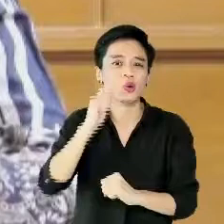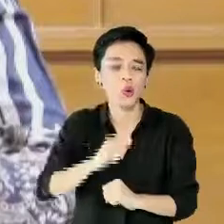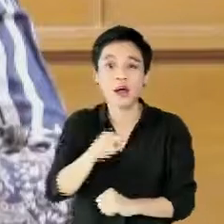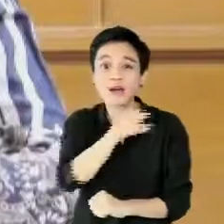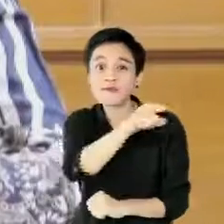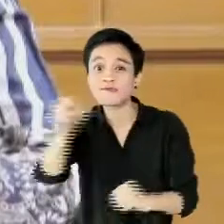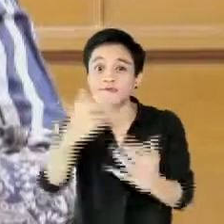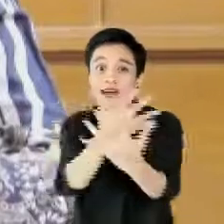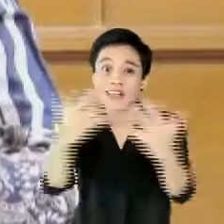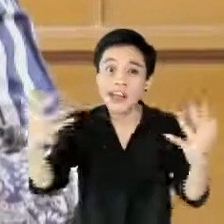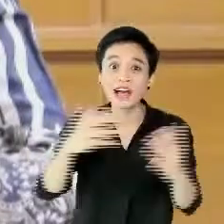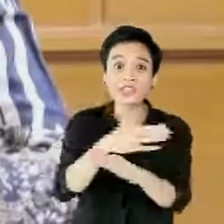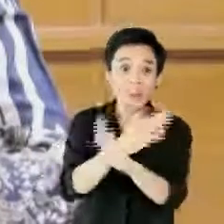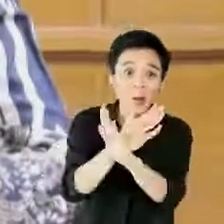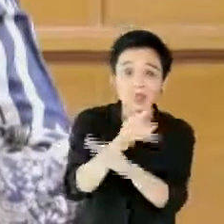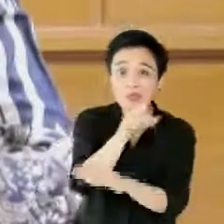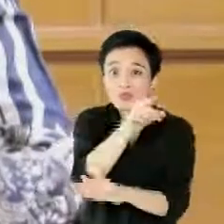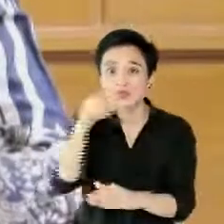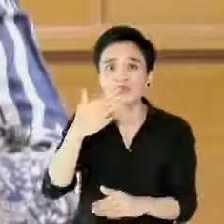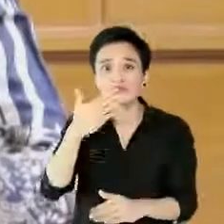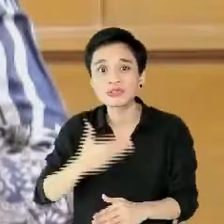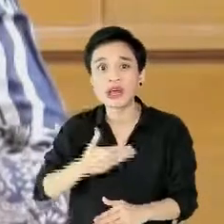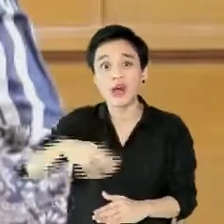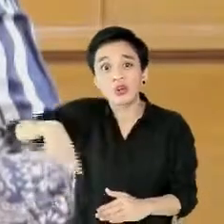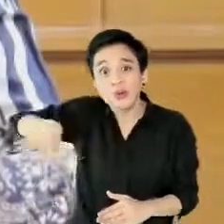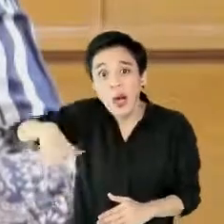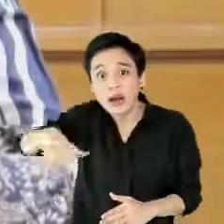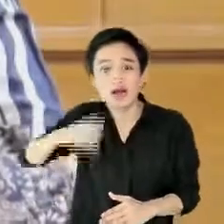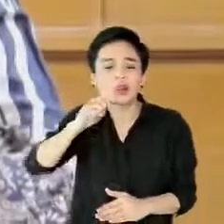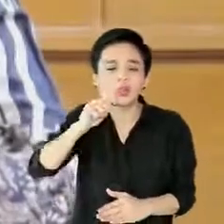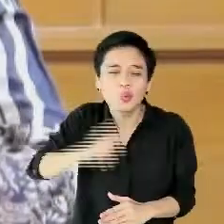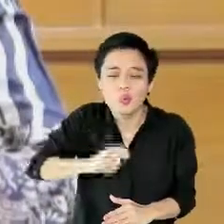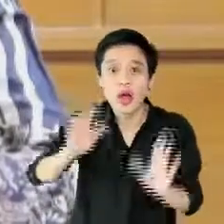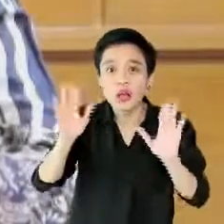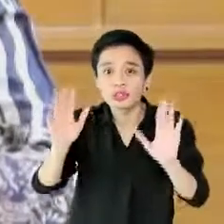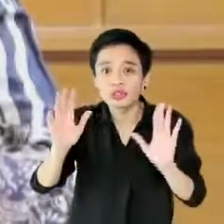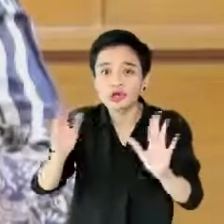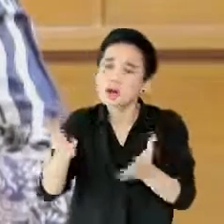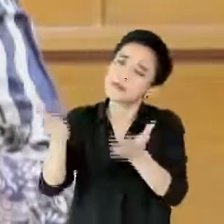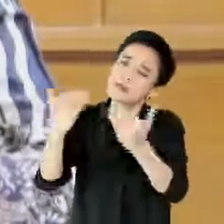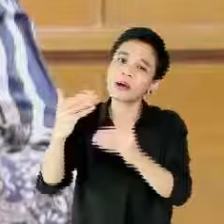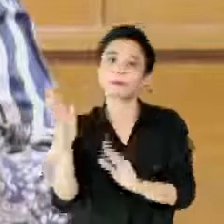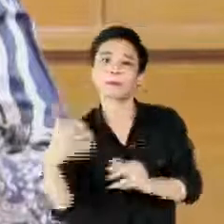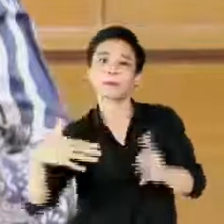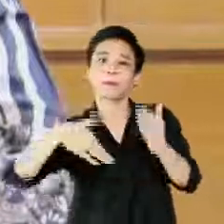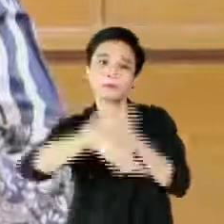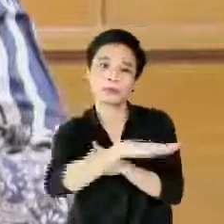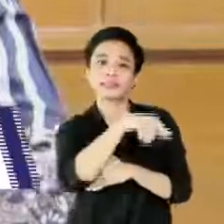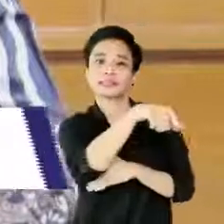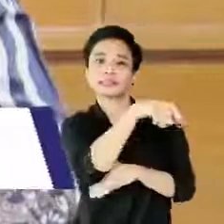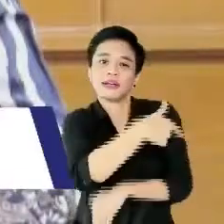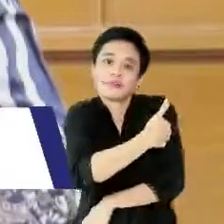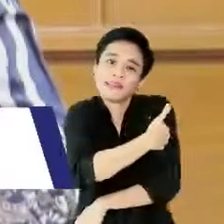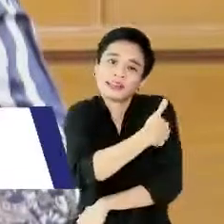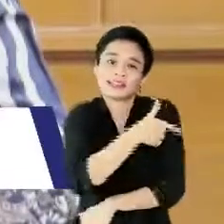di Jawa Timur terutama yang ada anggota keluarga lansia untuk segera bergegas